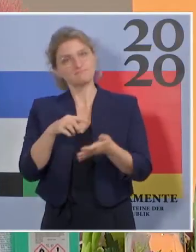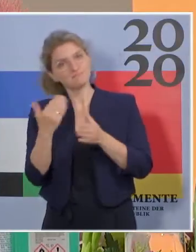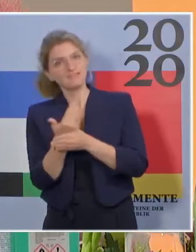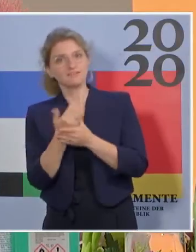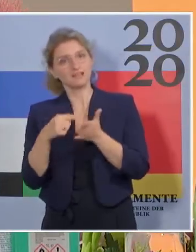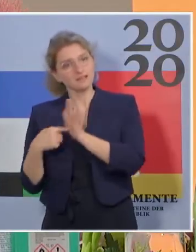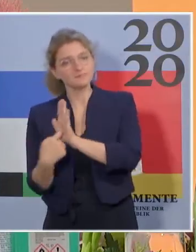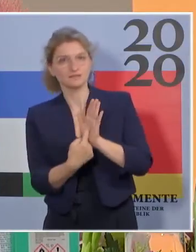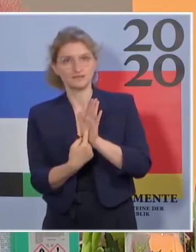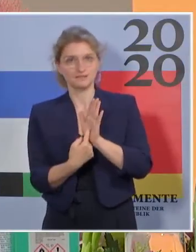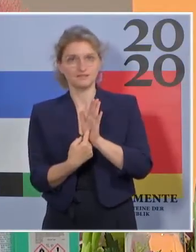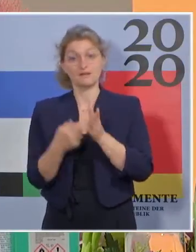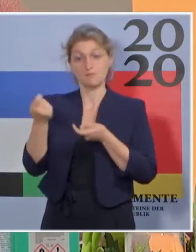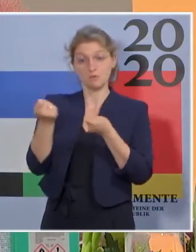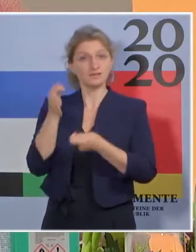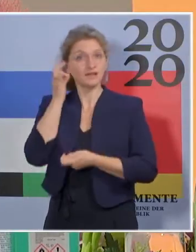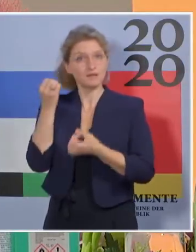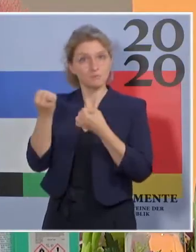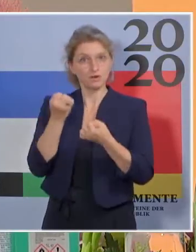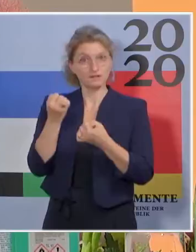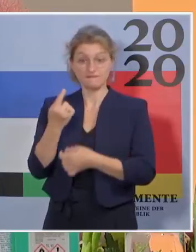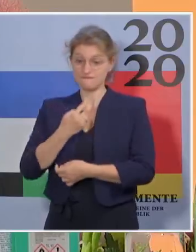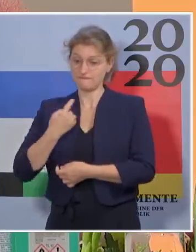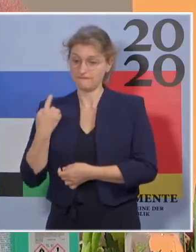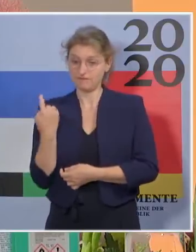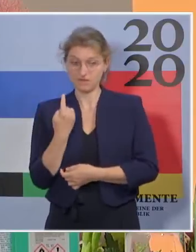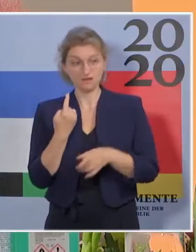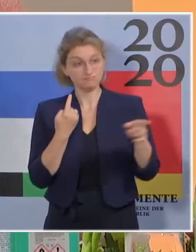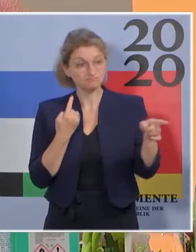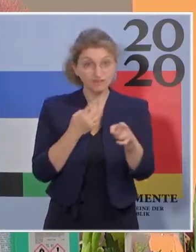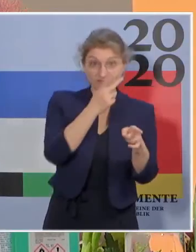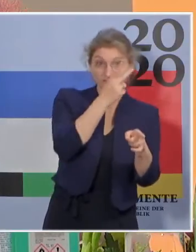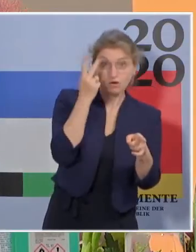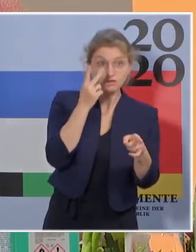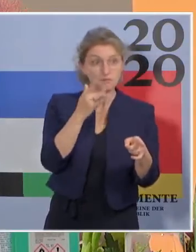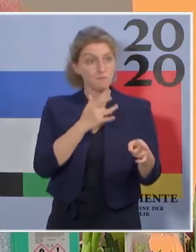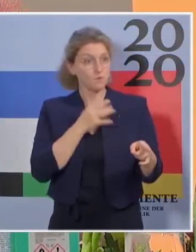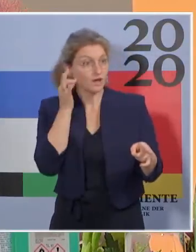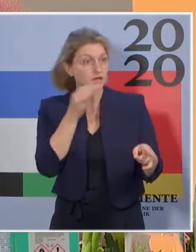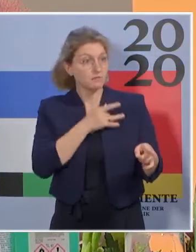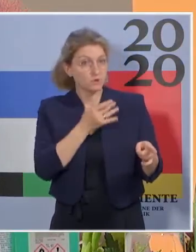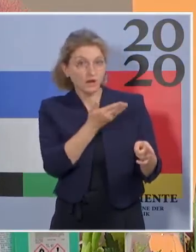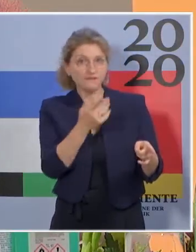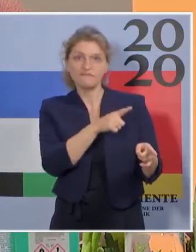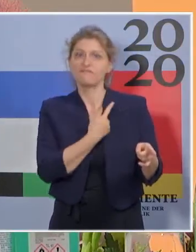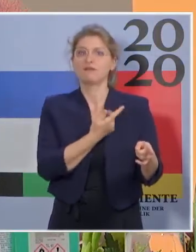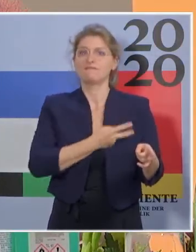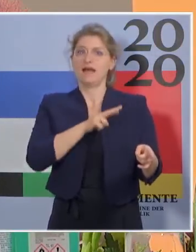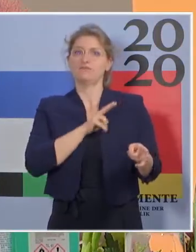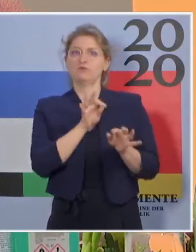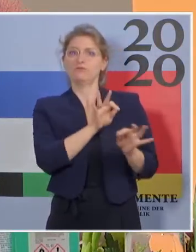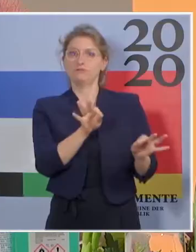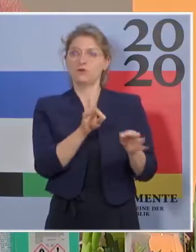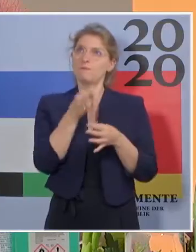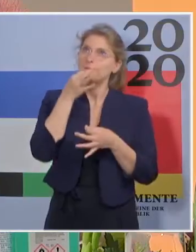und Politiker sind wir dem Volk, den Bürgerinnen und Bürgern verpflichtet. Und wir handeln nach